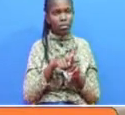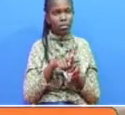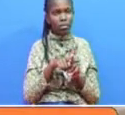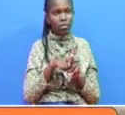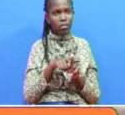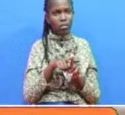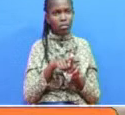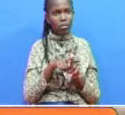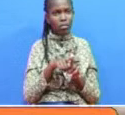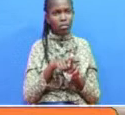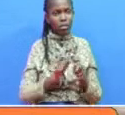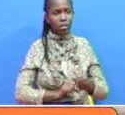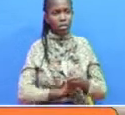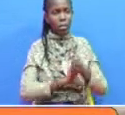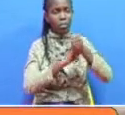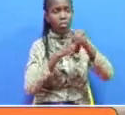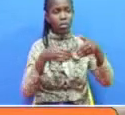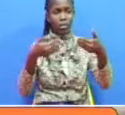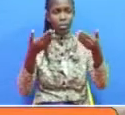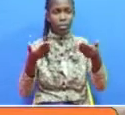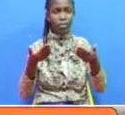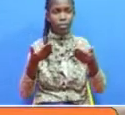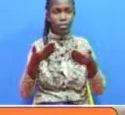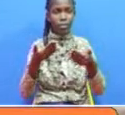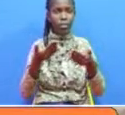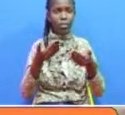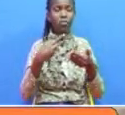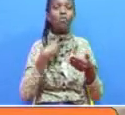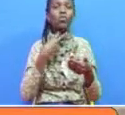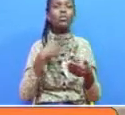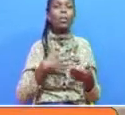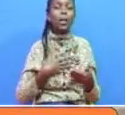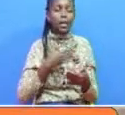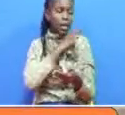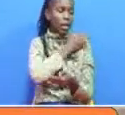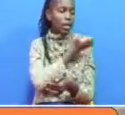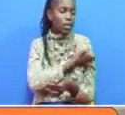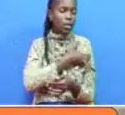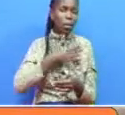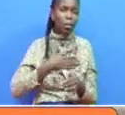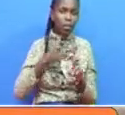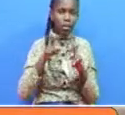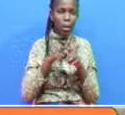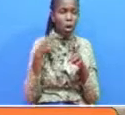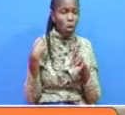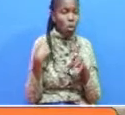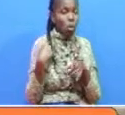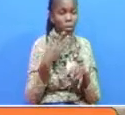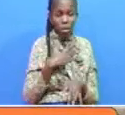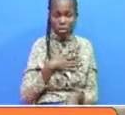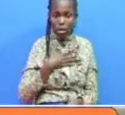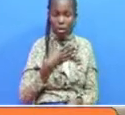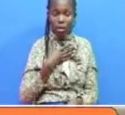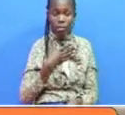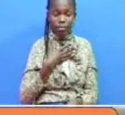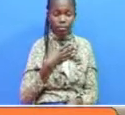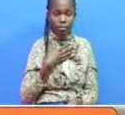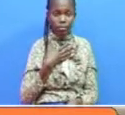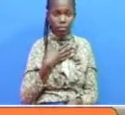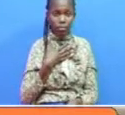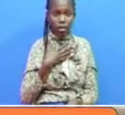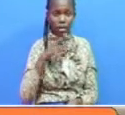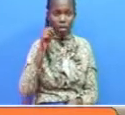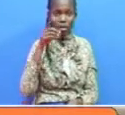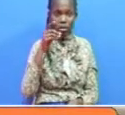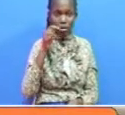unequivocal support, my voice, my energy, and my commitments to make Owen